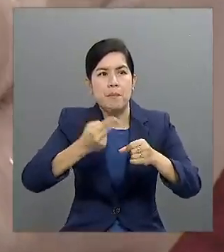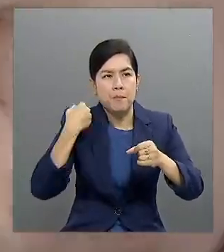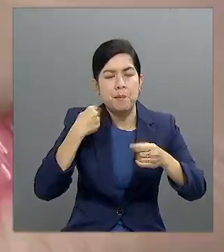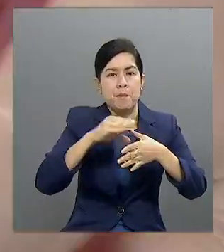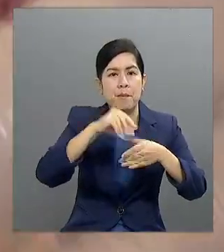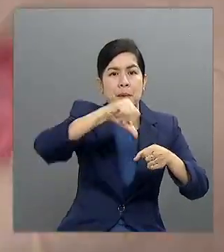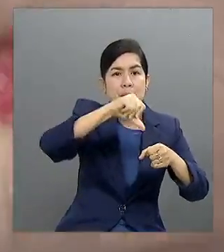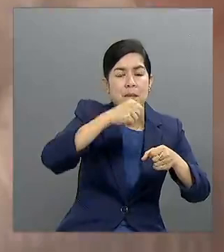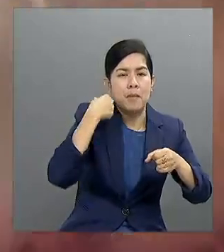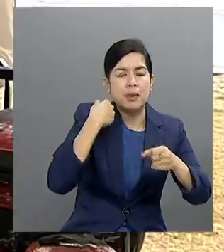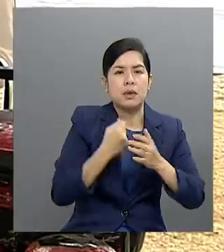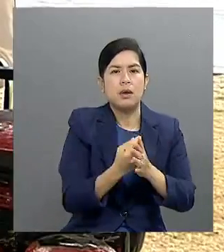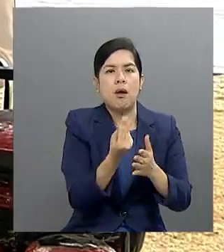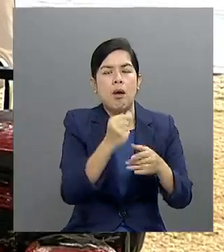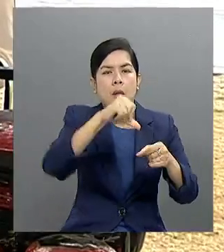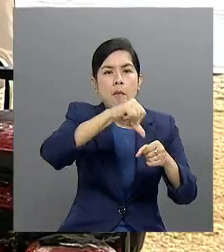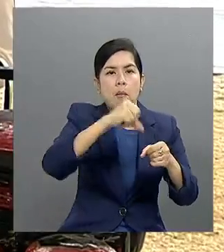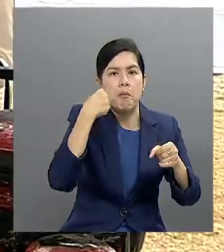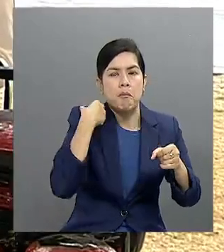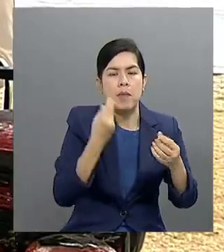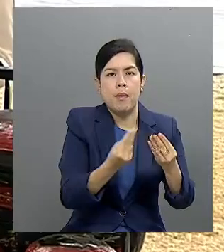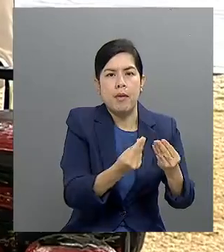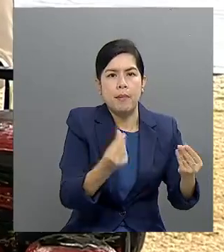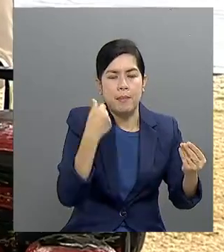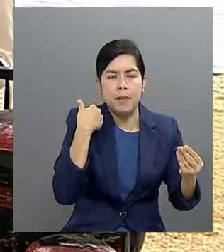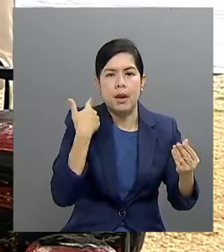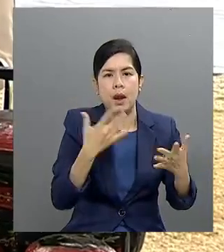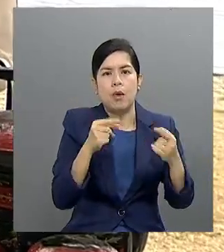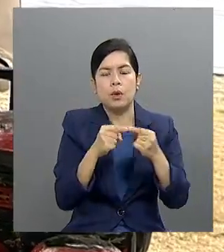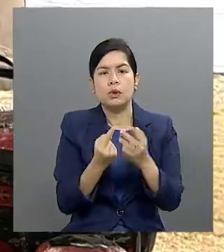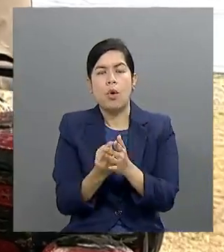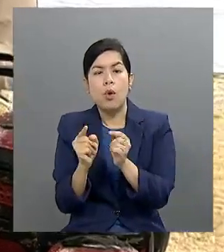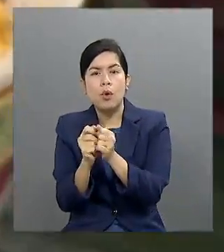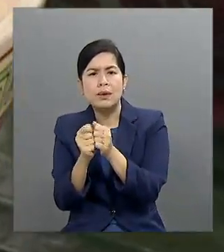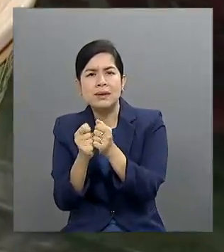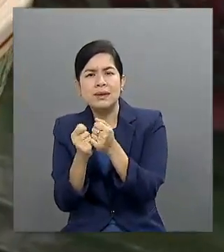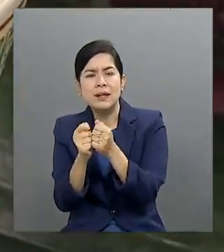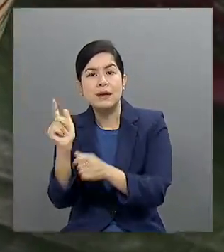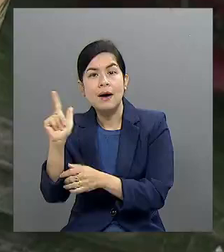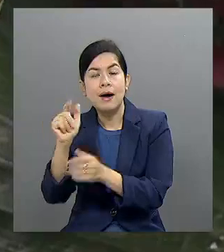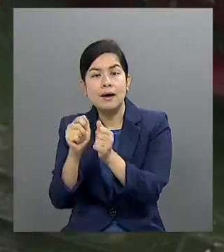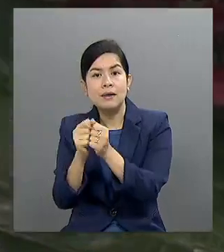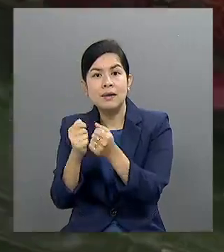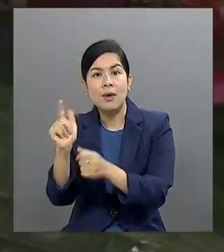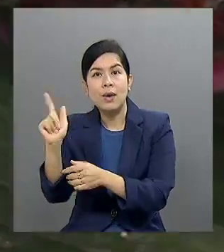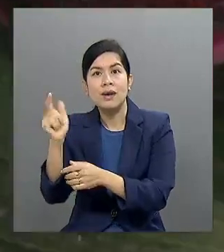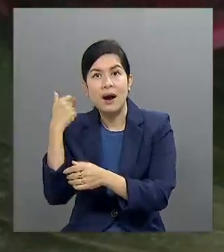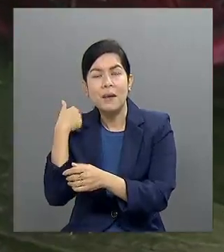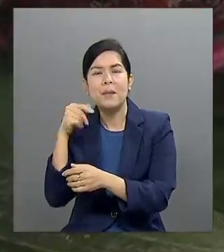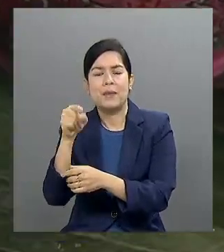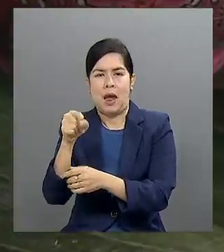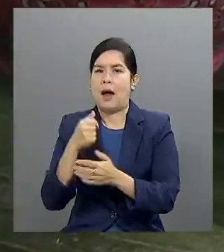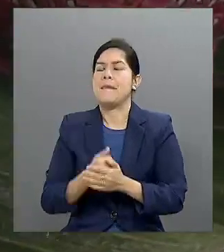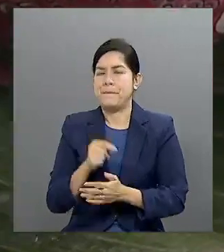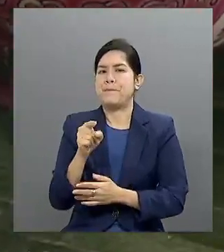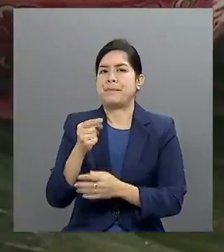คะ ค ่ะส่วนในตัวของไส้จะทำมาจากถั่วเขียวซีดค่ะ ถั่วเขียวที่เหมือนอยู่ในลูกชุบ ใช่ค่ะใช่ค่ะแต่ว่าอันนี้ค่ะเขานำมากว